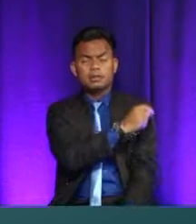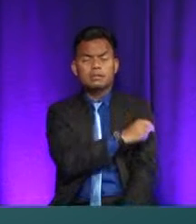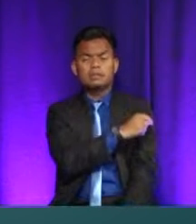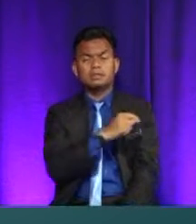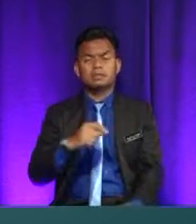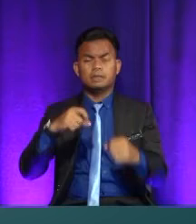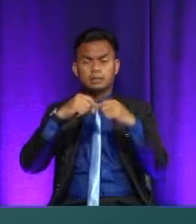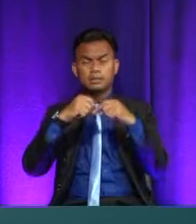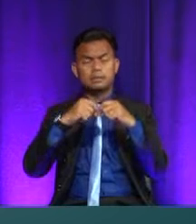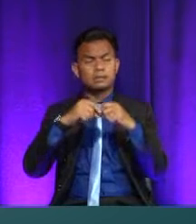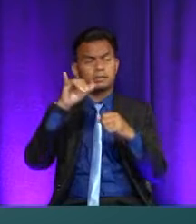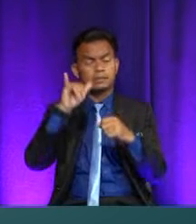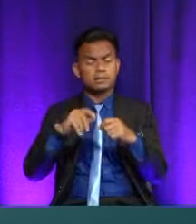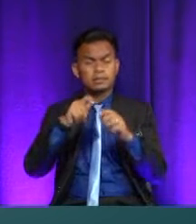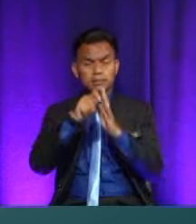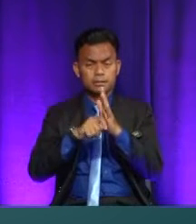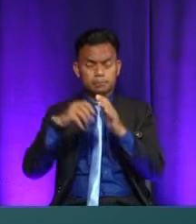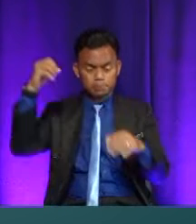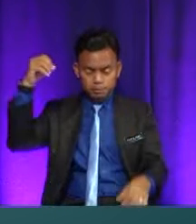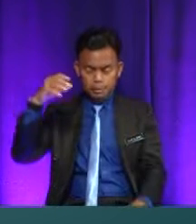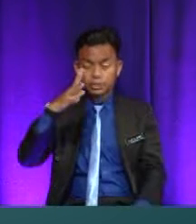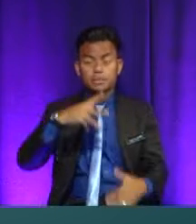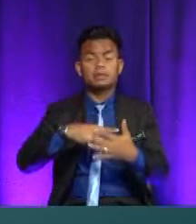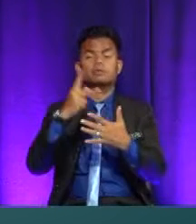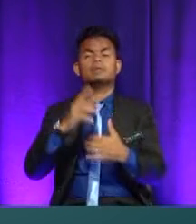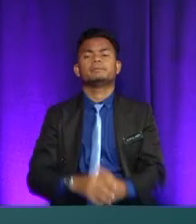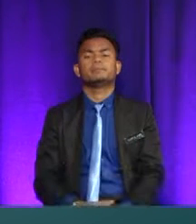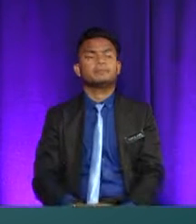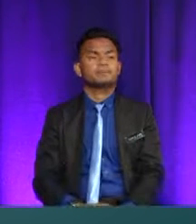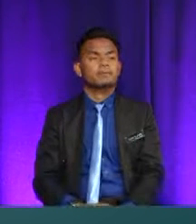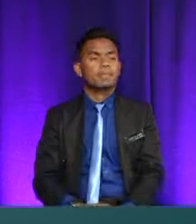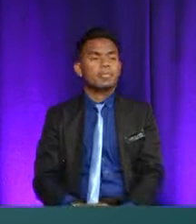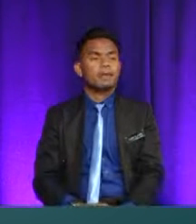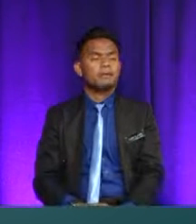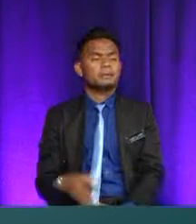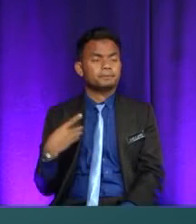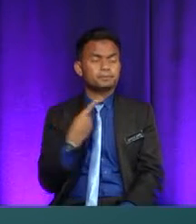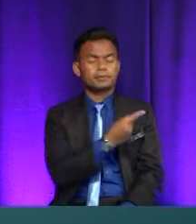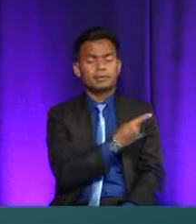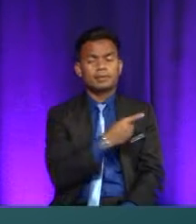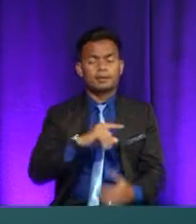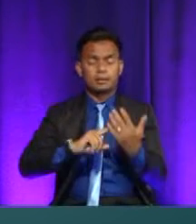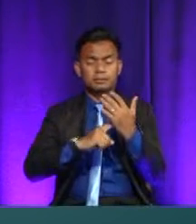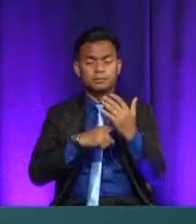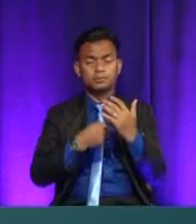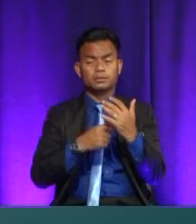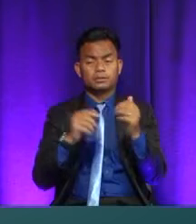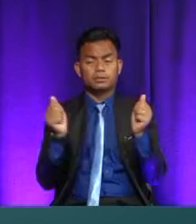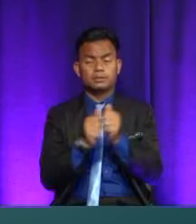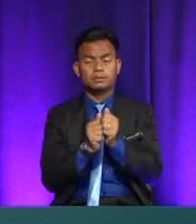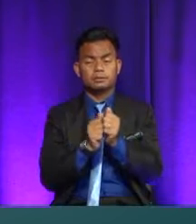yang terpancar keluar oke kita tak dengan tulis formulir dulu lah oke